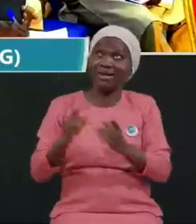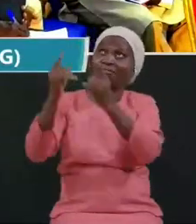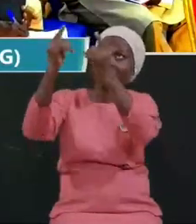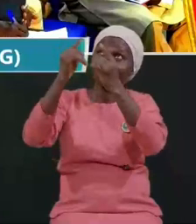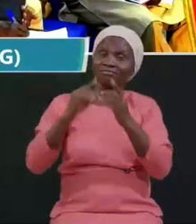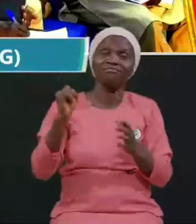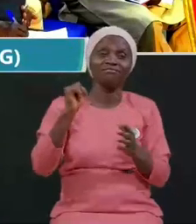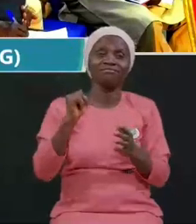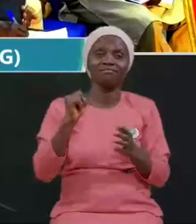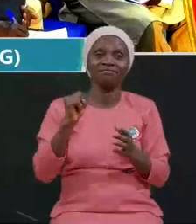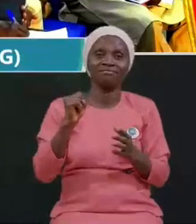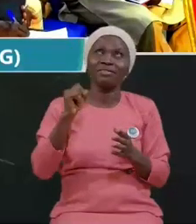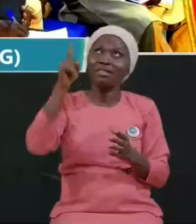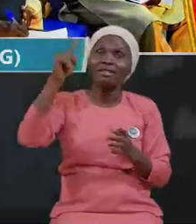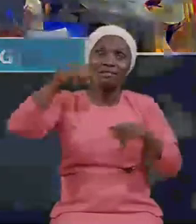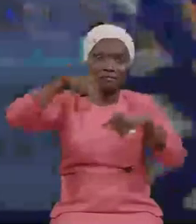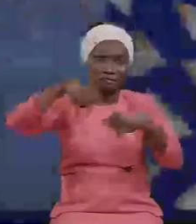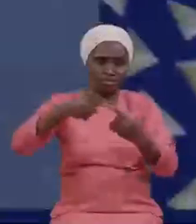Il allait partout faisant du bien